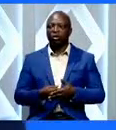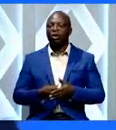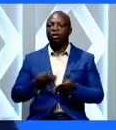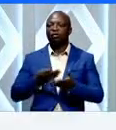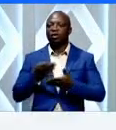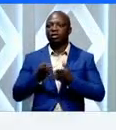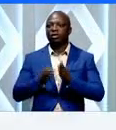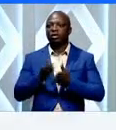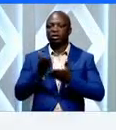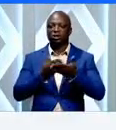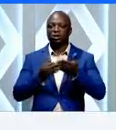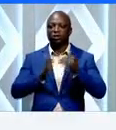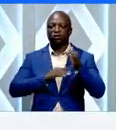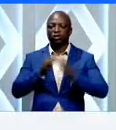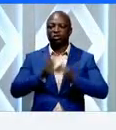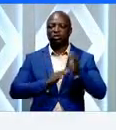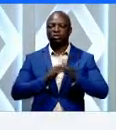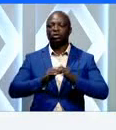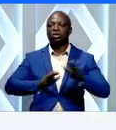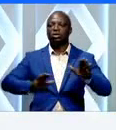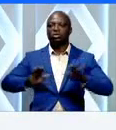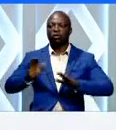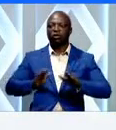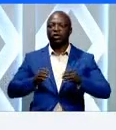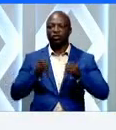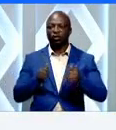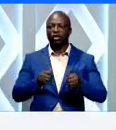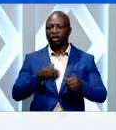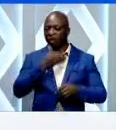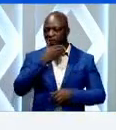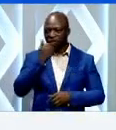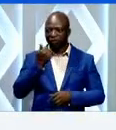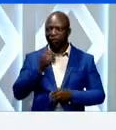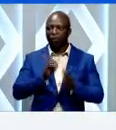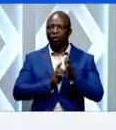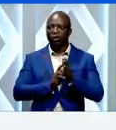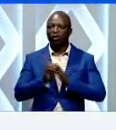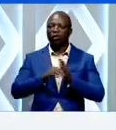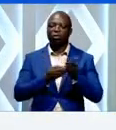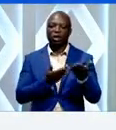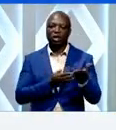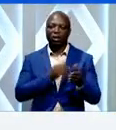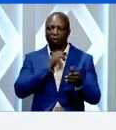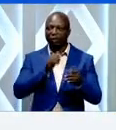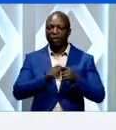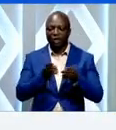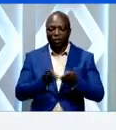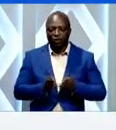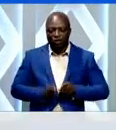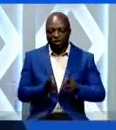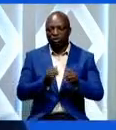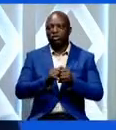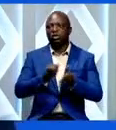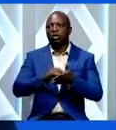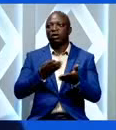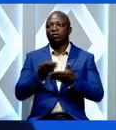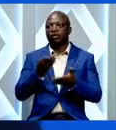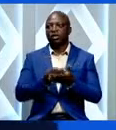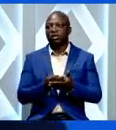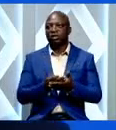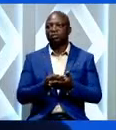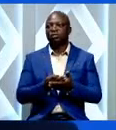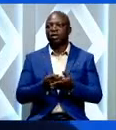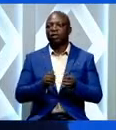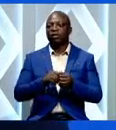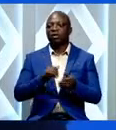des infrastructures se fasse vite et se fasse mieux. Le développement n'attend pas, il y a une urgence à financer les infrastructures. On sait très bien qu'il y a un